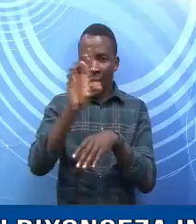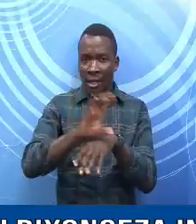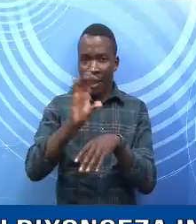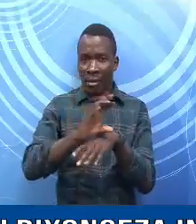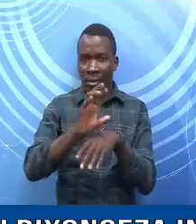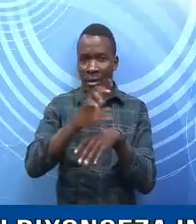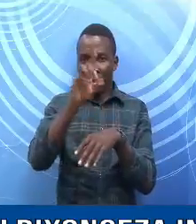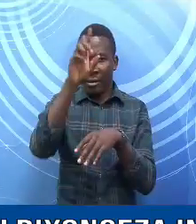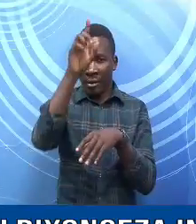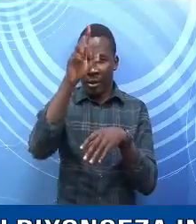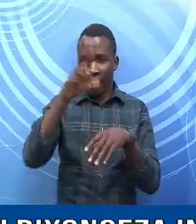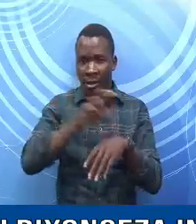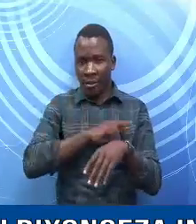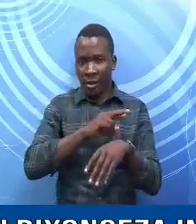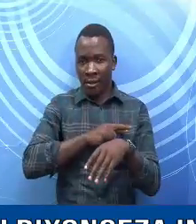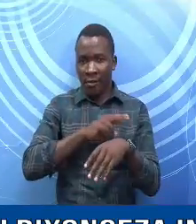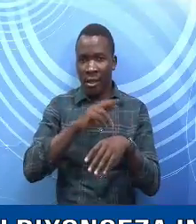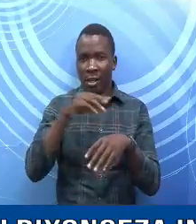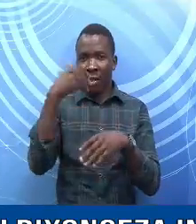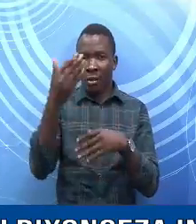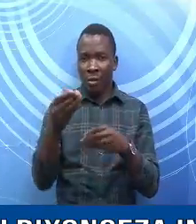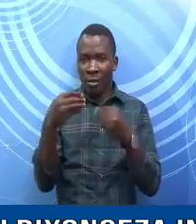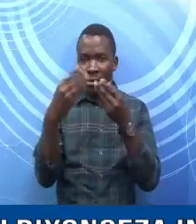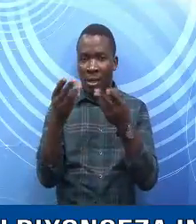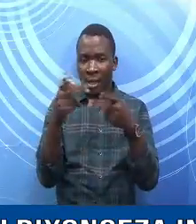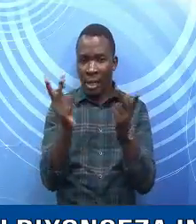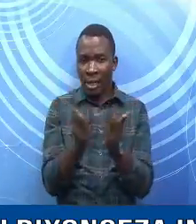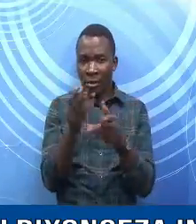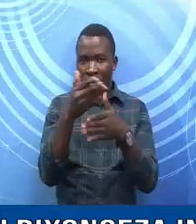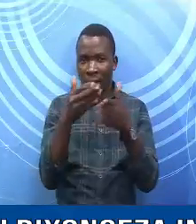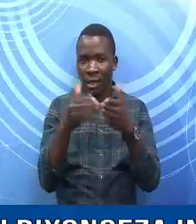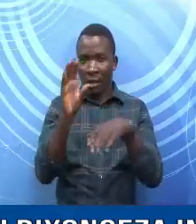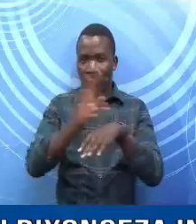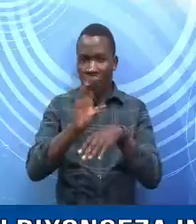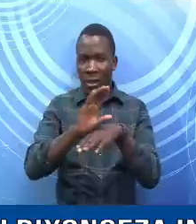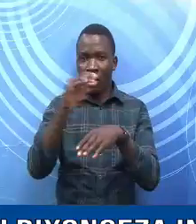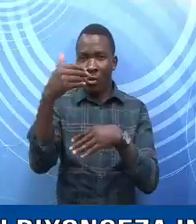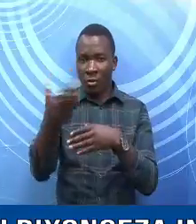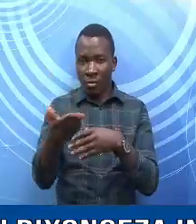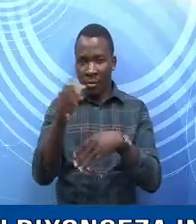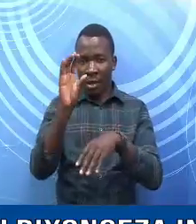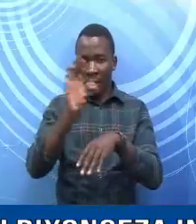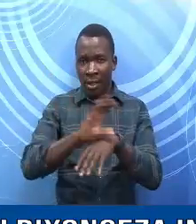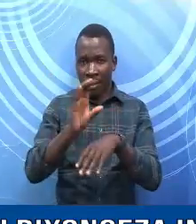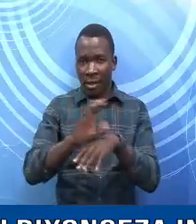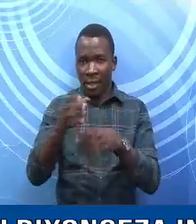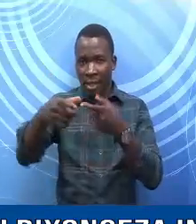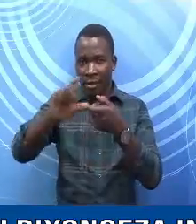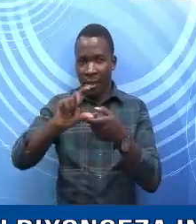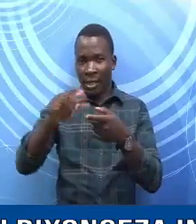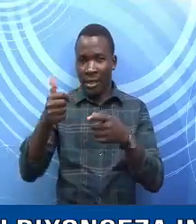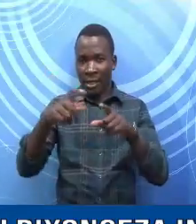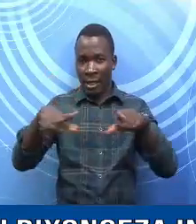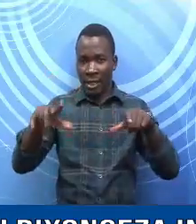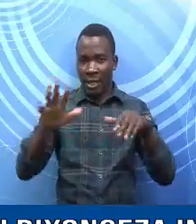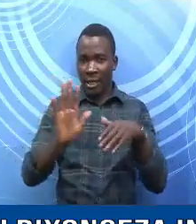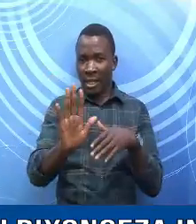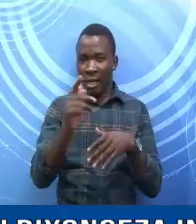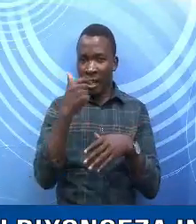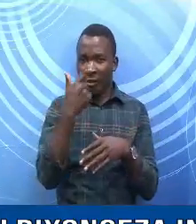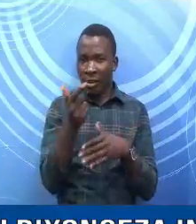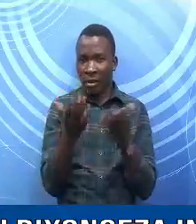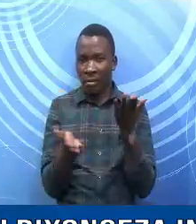abahaye ikibanza cyo kubaka mu rusengero ubwo yashimaga Imana, iri torero ngo ryaje no kwiyongeza indi sambuye. Aho wavuga yuko